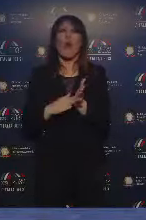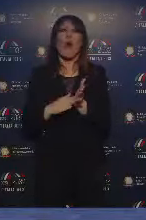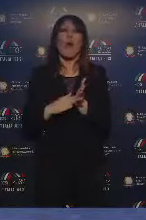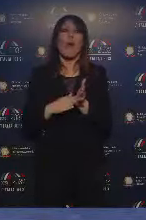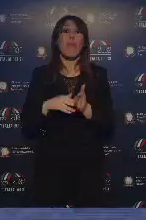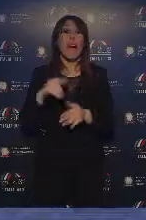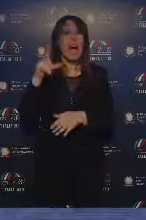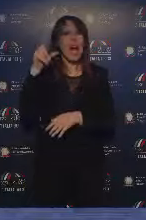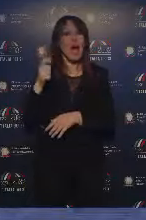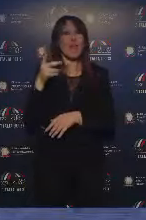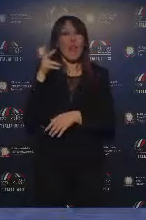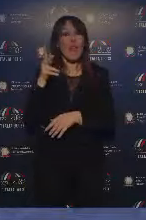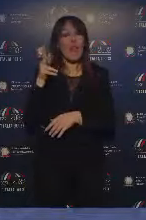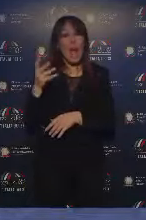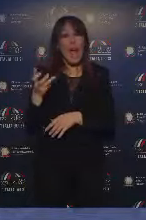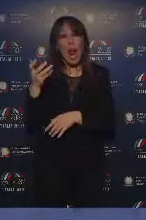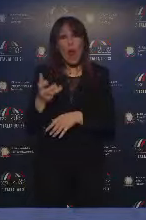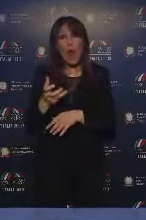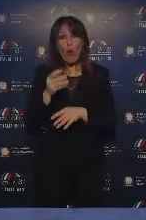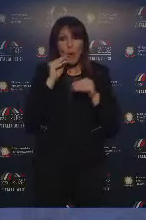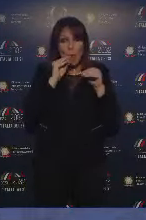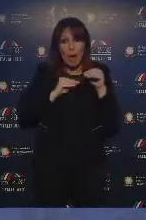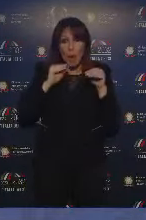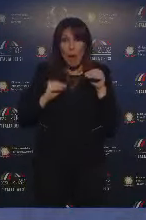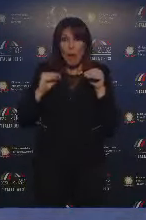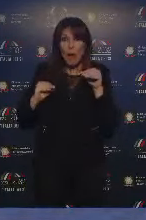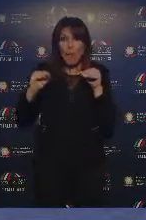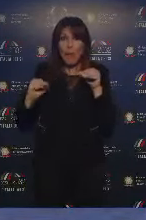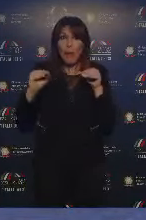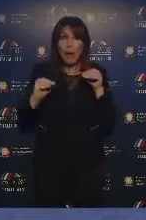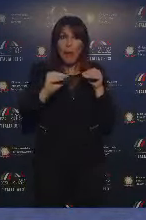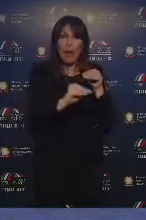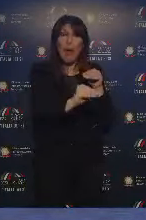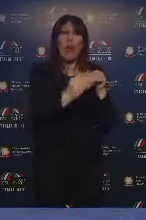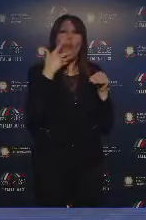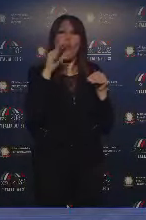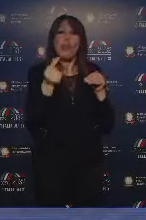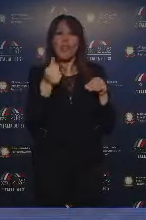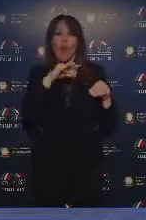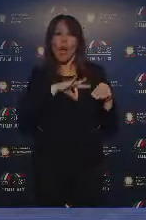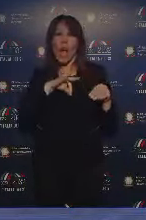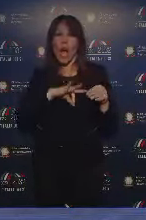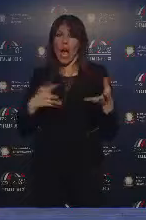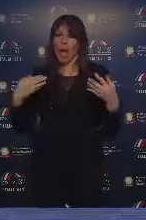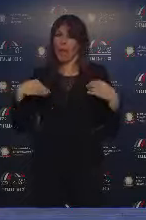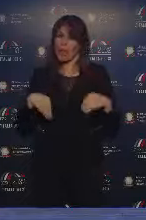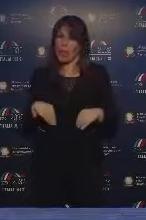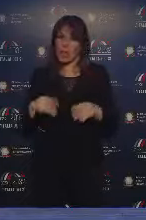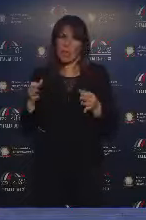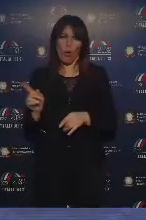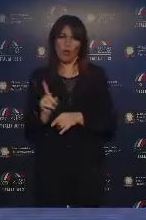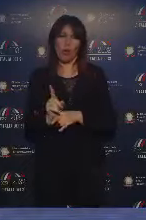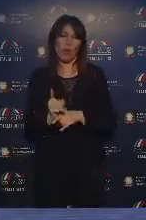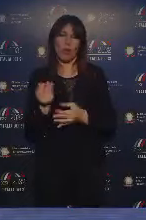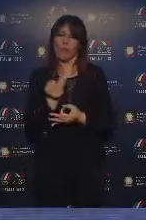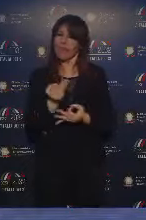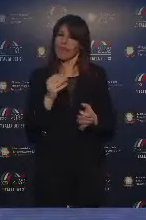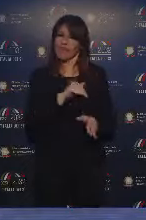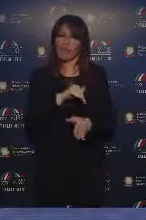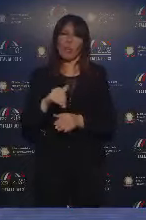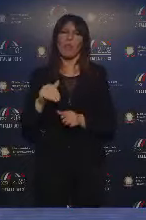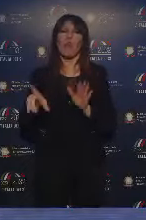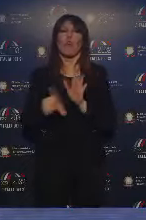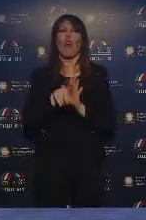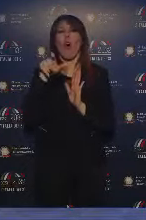dell'autovelox fai da te messo per motivi di cassa e non per motivi di sicurezza è qualcosa che verrà normata e